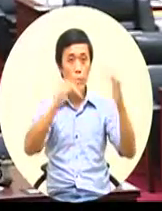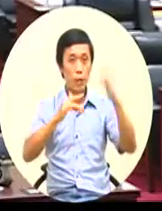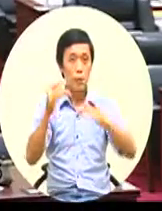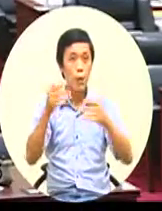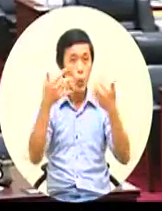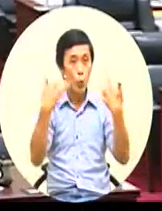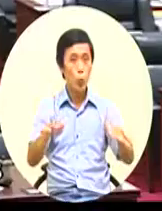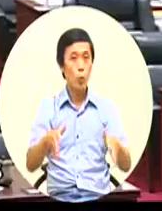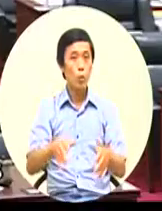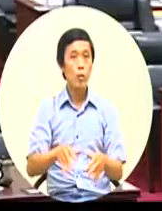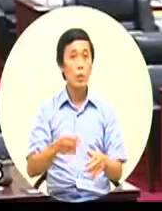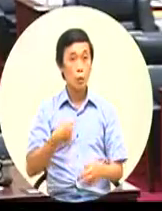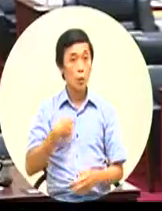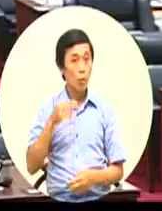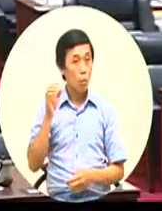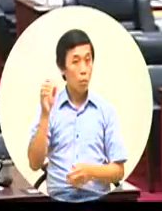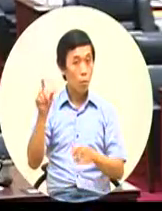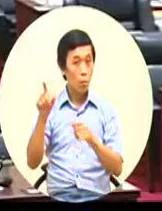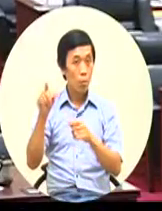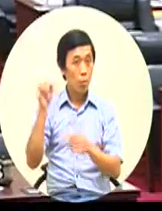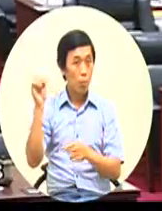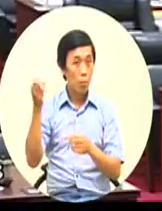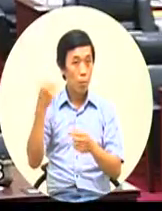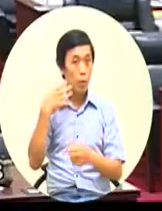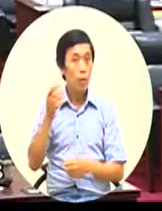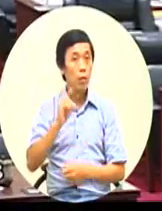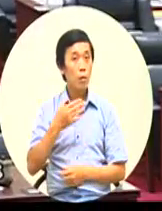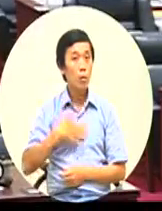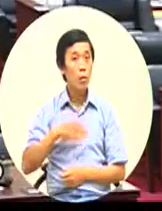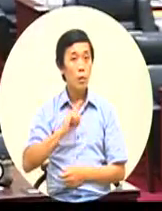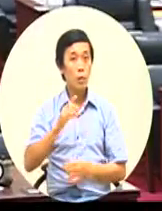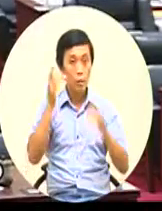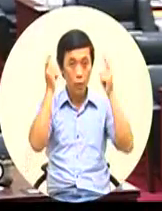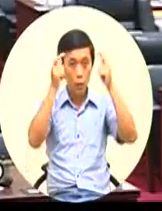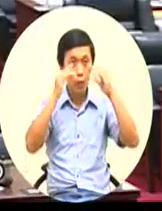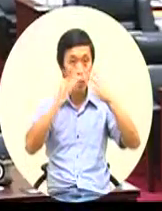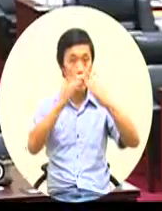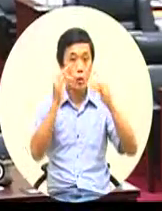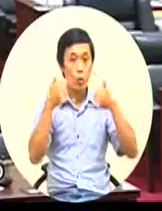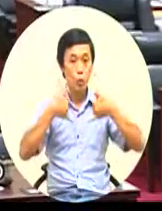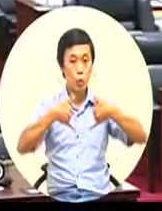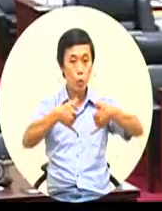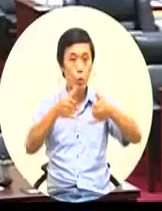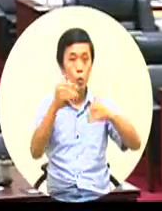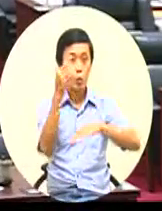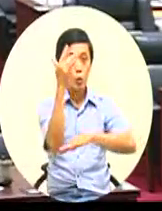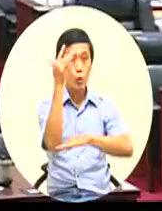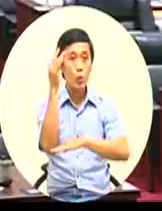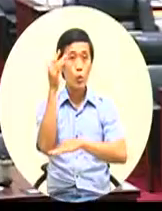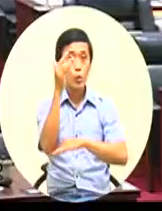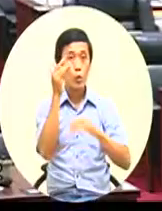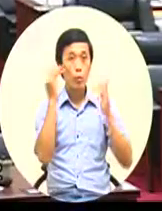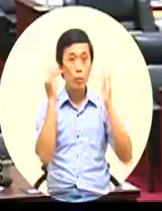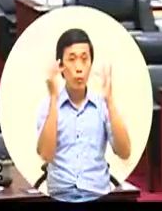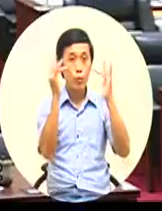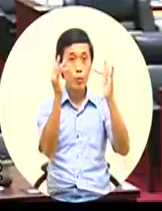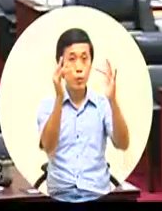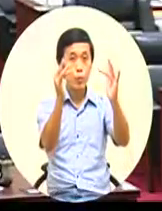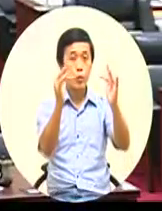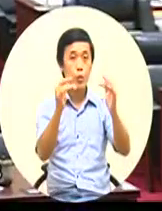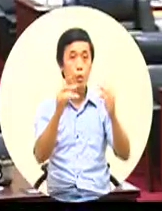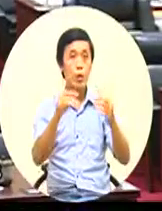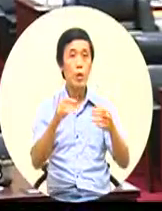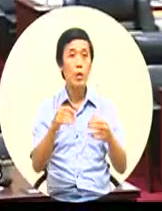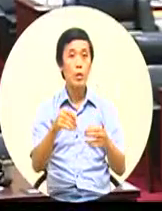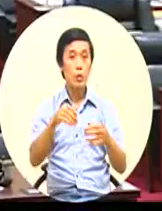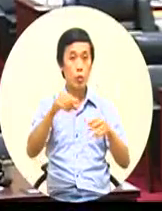们知道呢，目前高雄市有非常多的路树都是包着所谓的不织布，然后就直接种